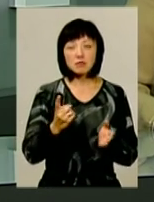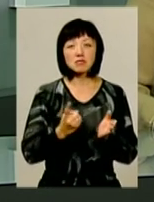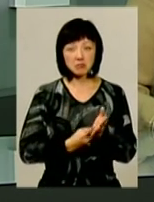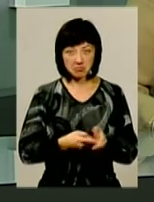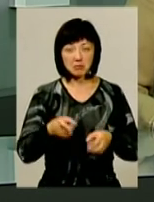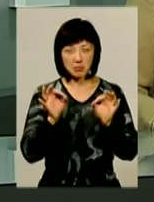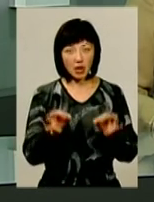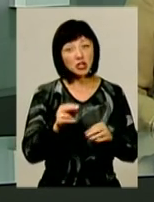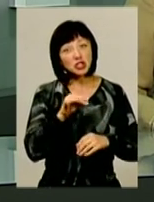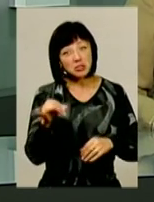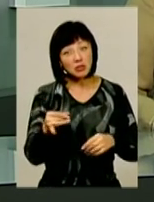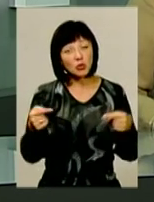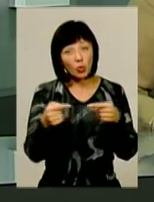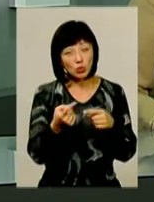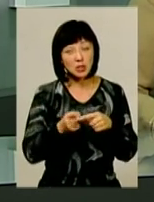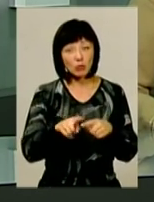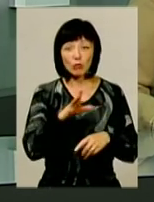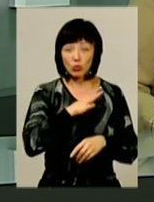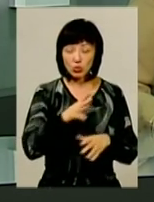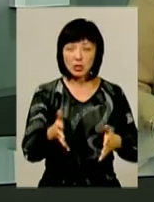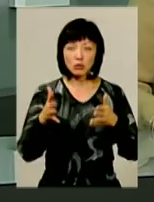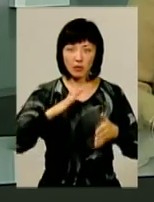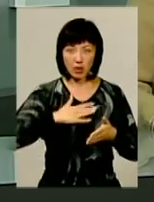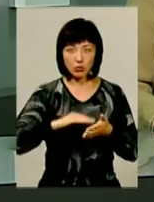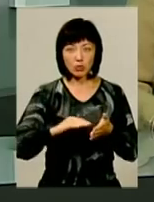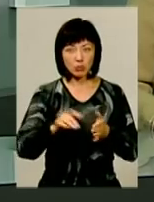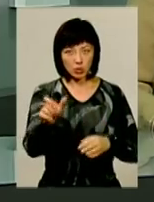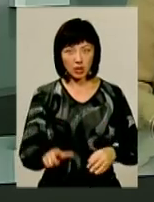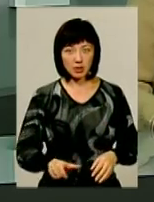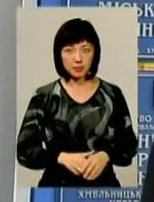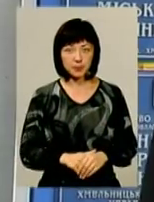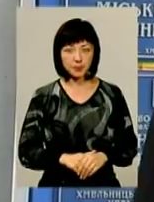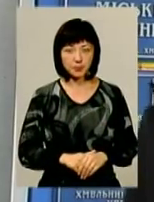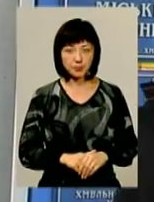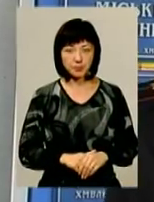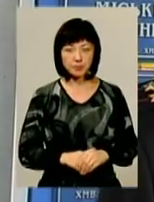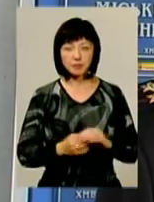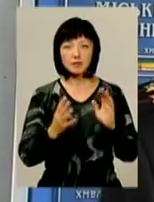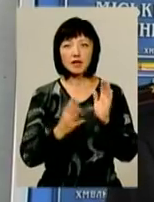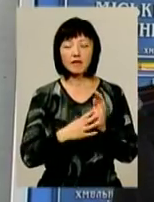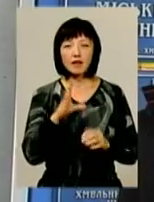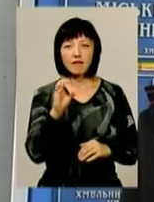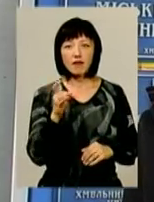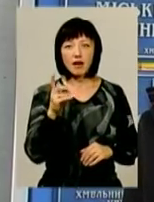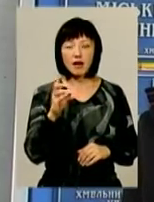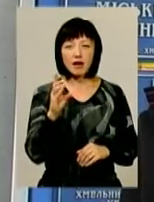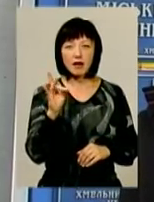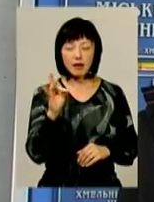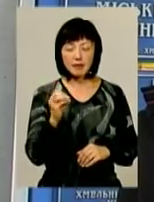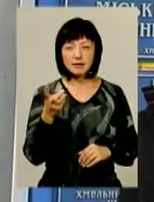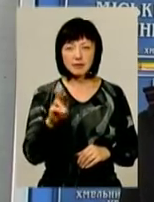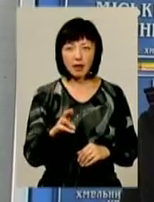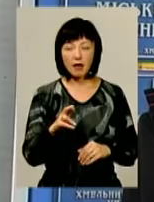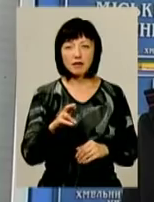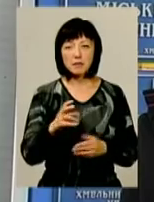Та чи справді горіло саме сміттєзвалище, з'ясовувала Світлана Золота. 9 вересня близько 22 години на пункт